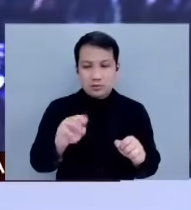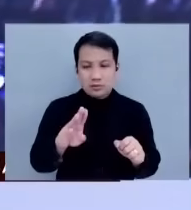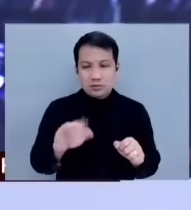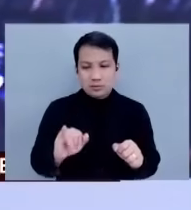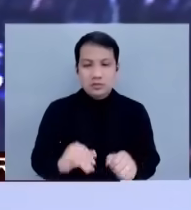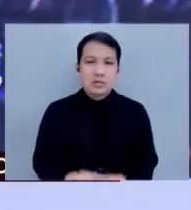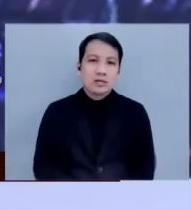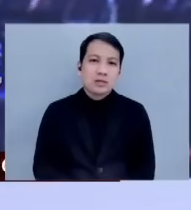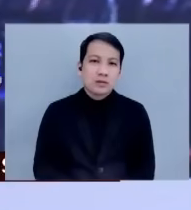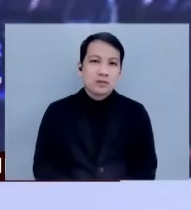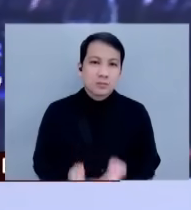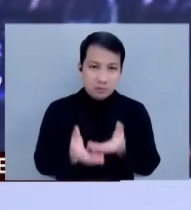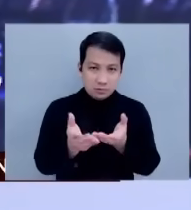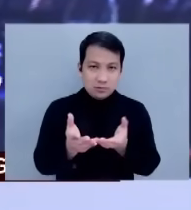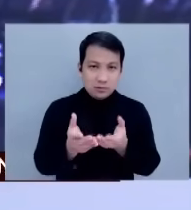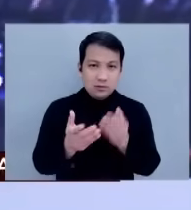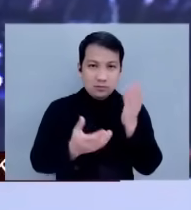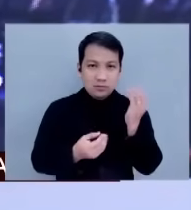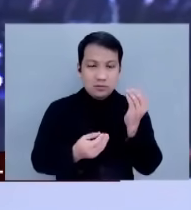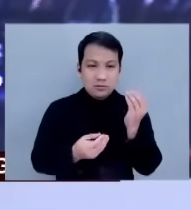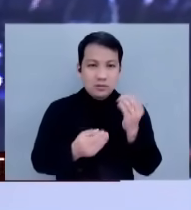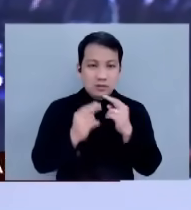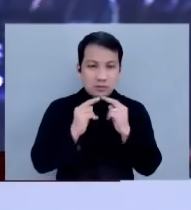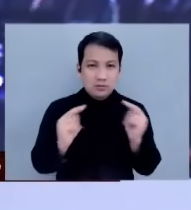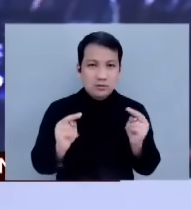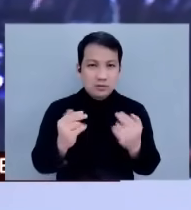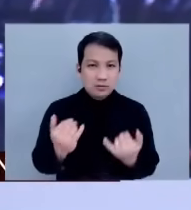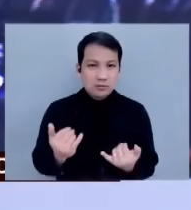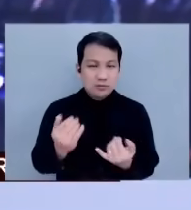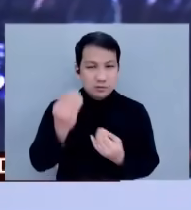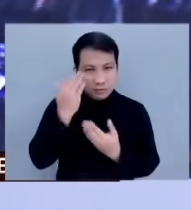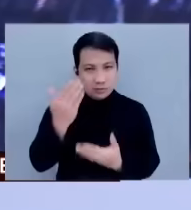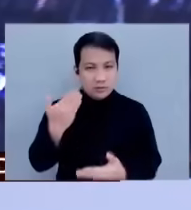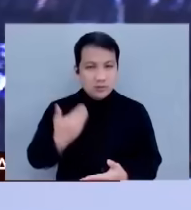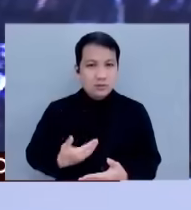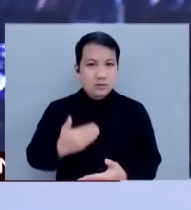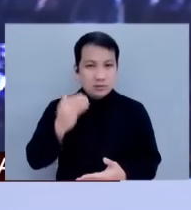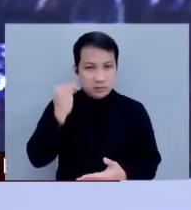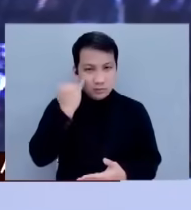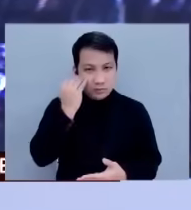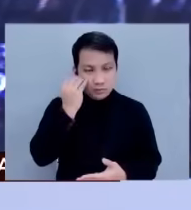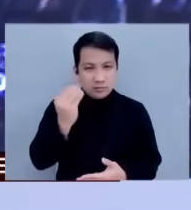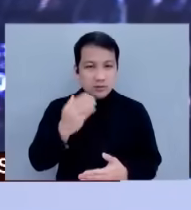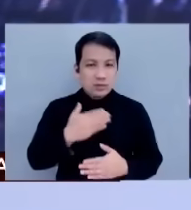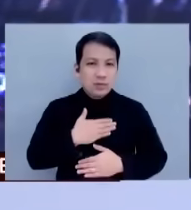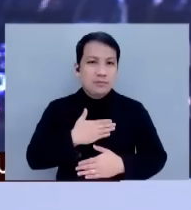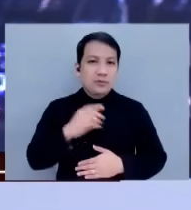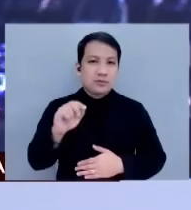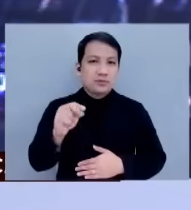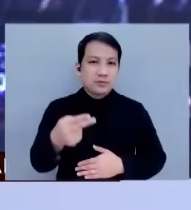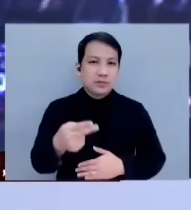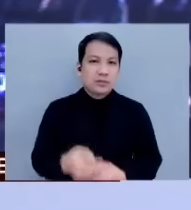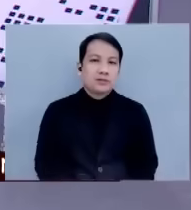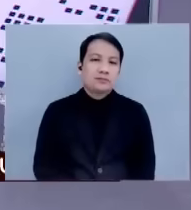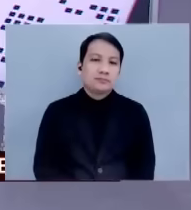At iyan ang latest and hottest sa Showbiz Tonight. Ako si Jania Lipon. Happy Thursday mga kapatid!